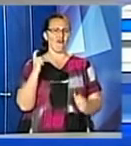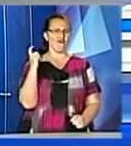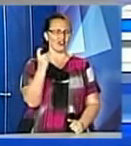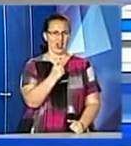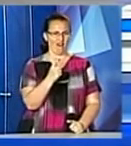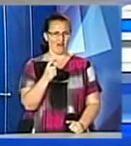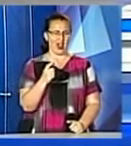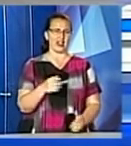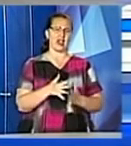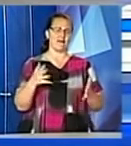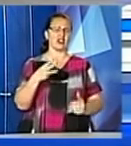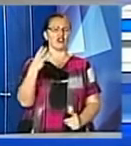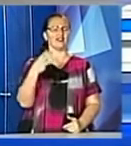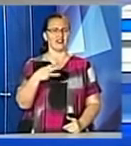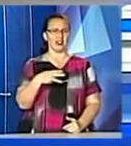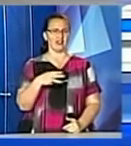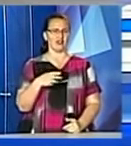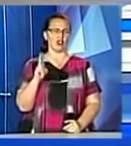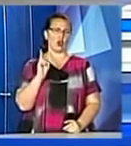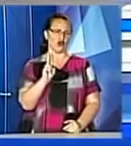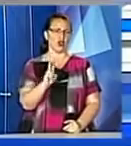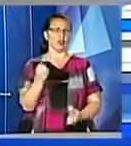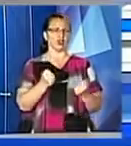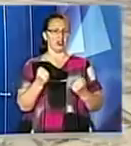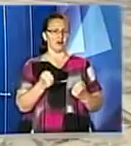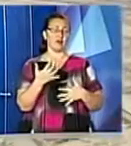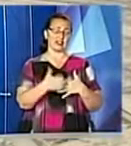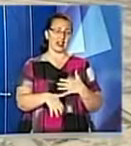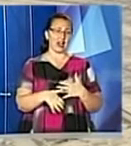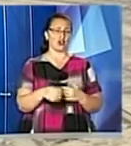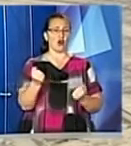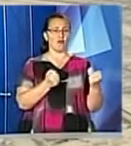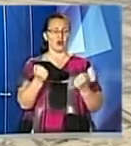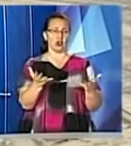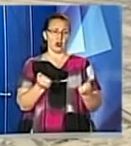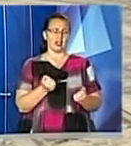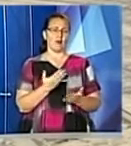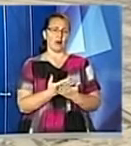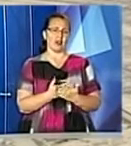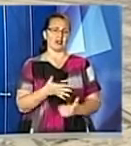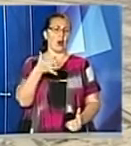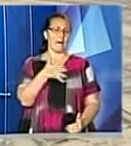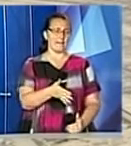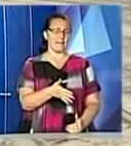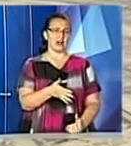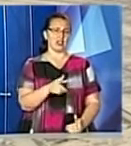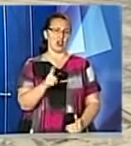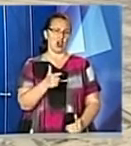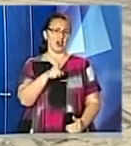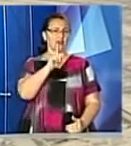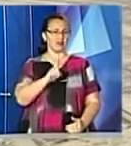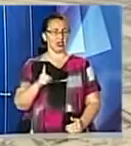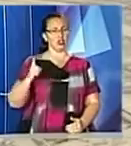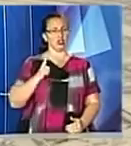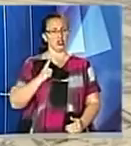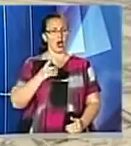тролейбусів. Пропонують гідну зарплату та навчання. В середньому водії електронного транспорту отримують 5 тисяч гривень в місяць.